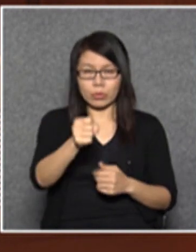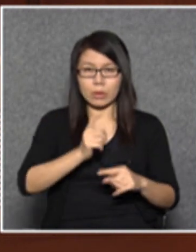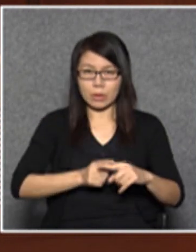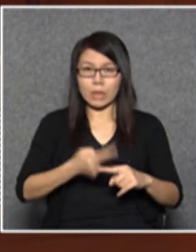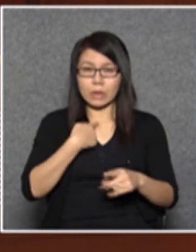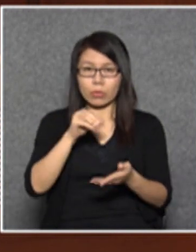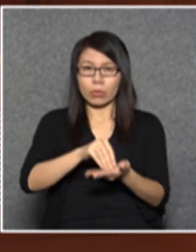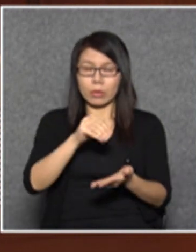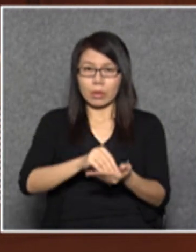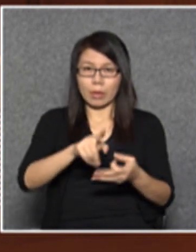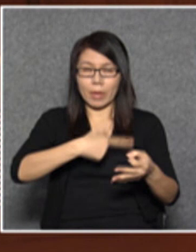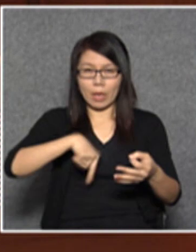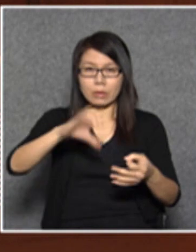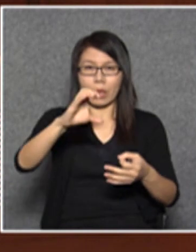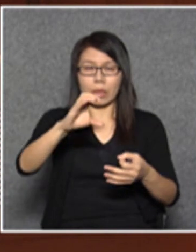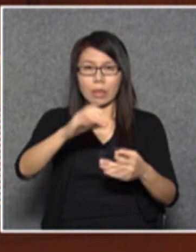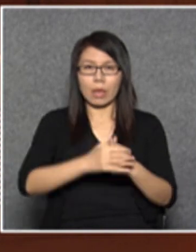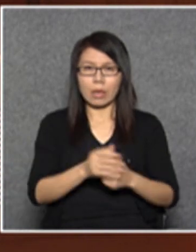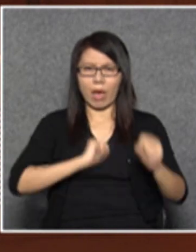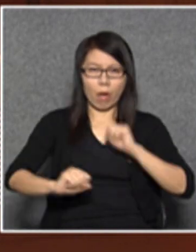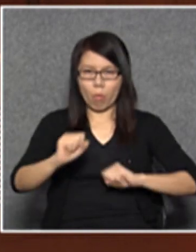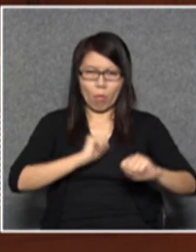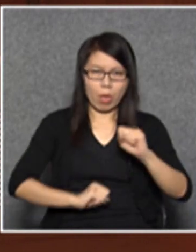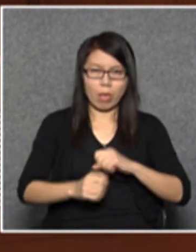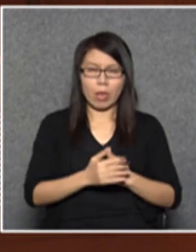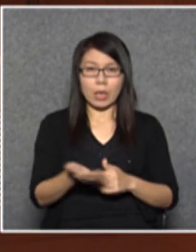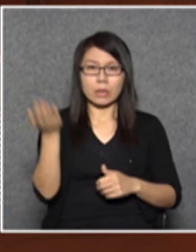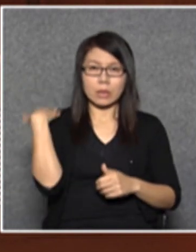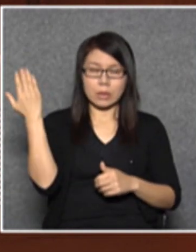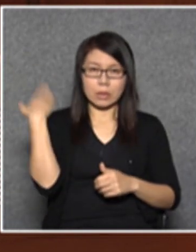決陳偉業議員的行為，過去那